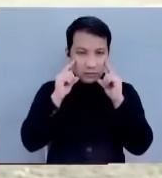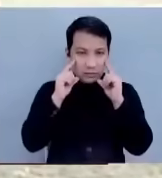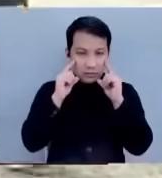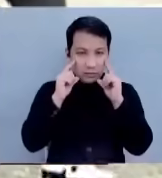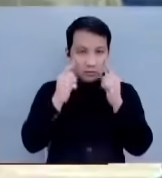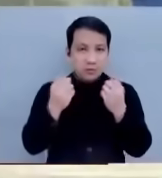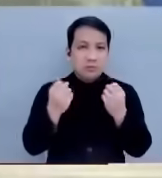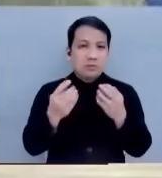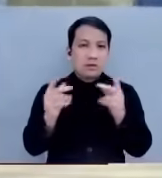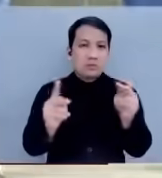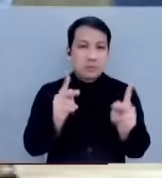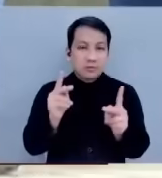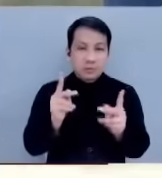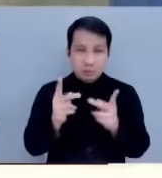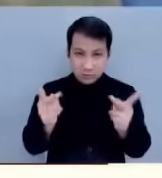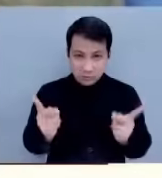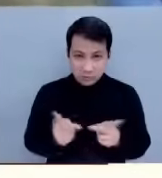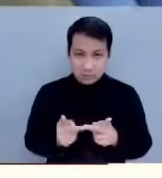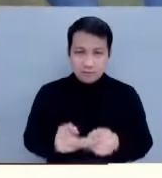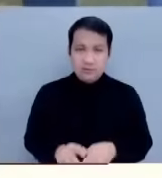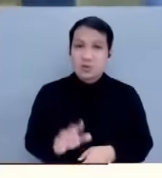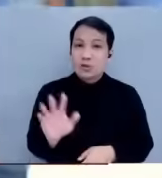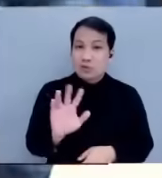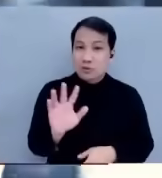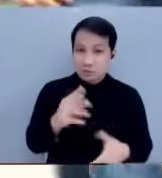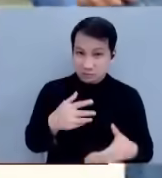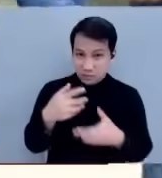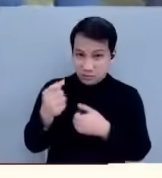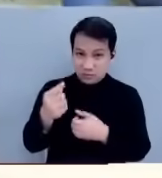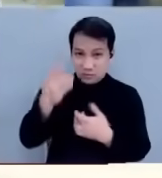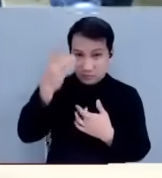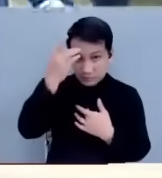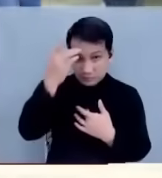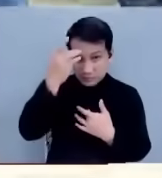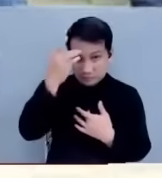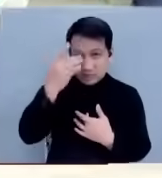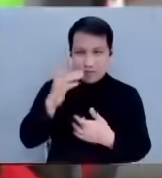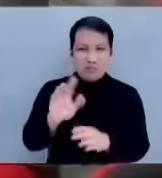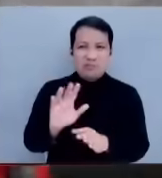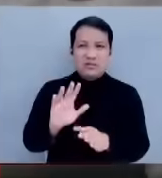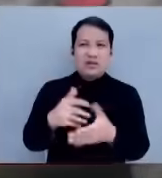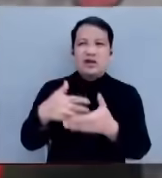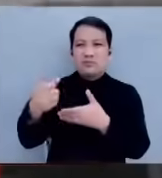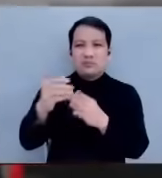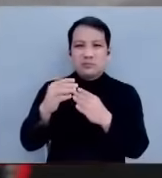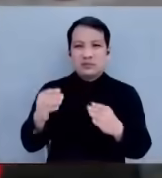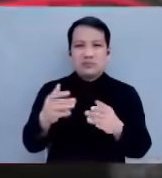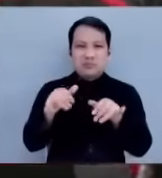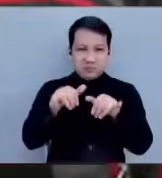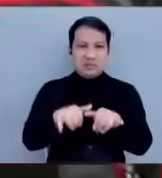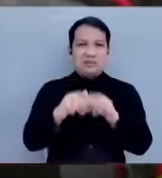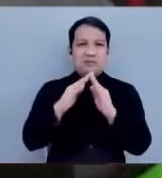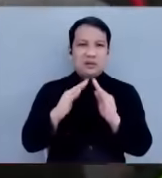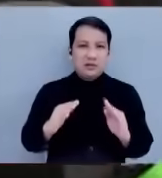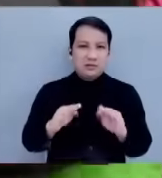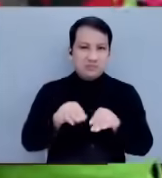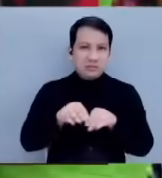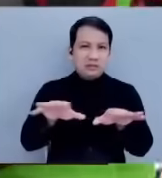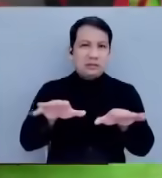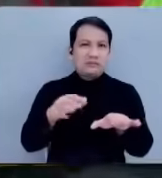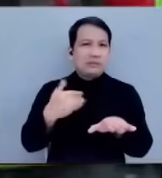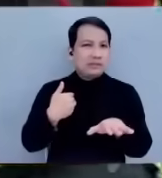matataong lugar. Huwag na rin daw lumabas yung mga may sintomas para di na makahawa. Nagbabalita mula sa Frontline,